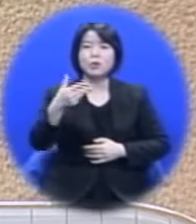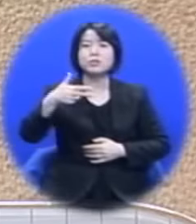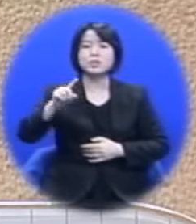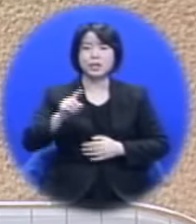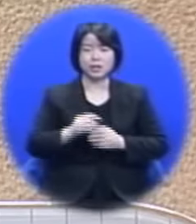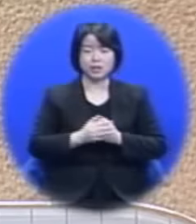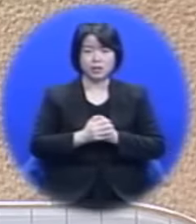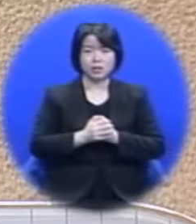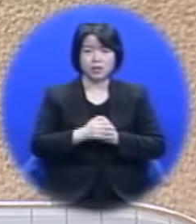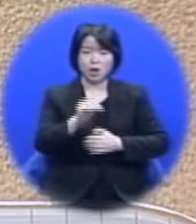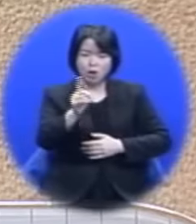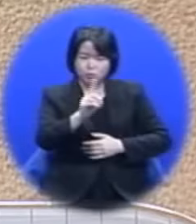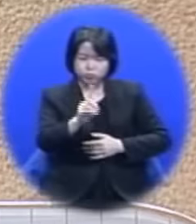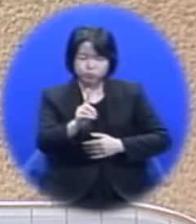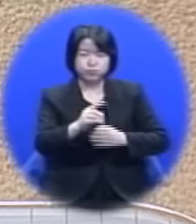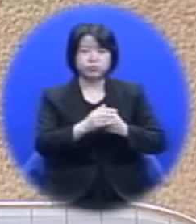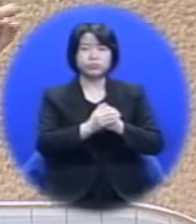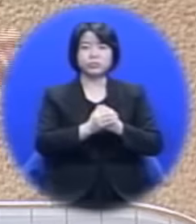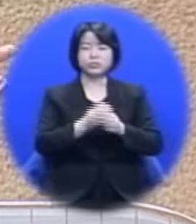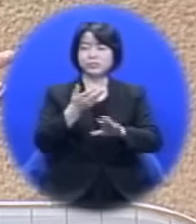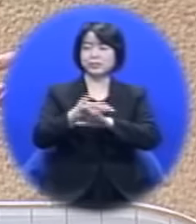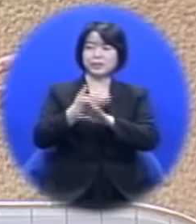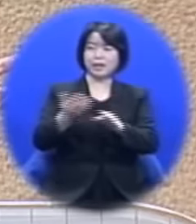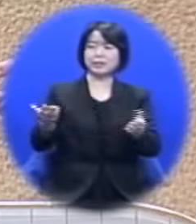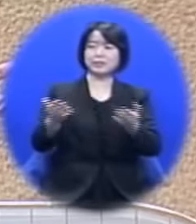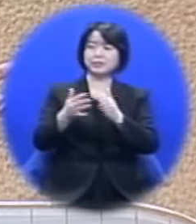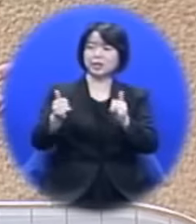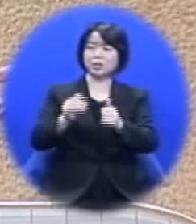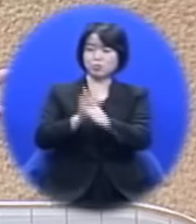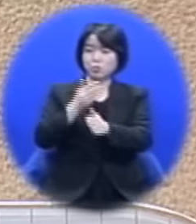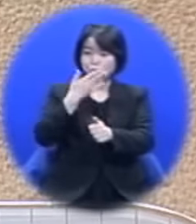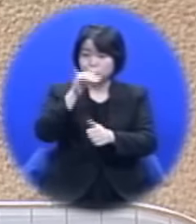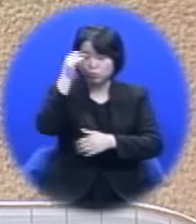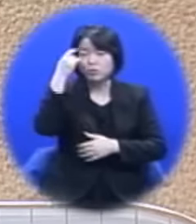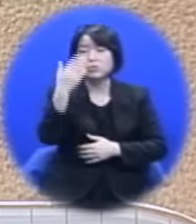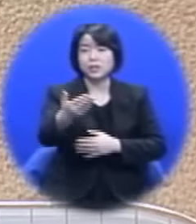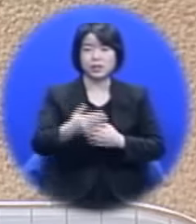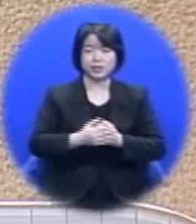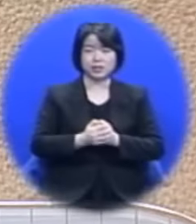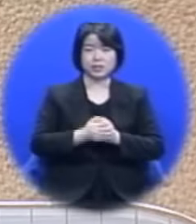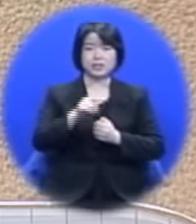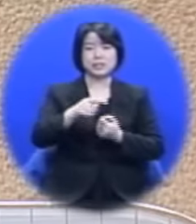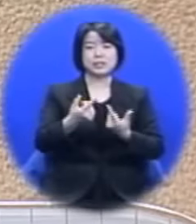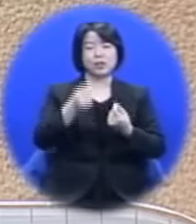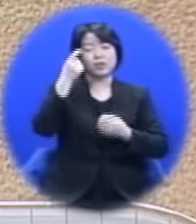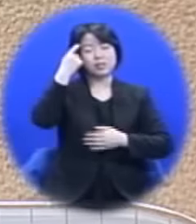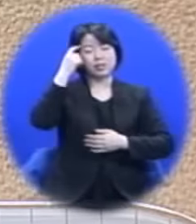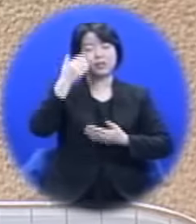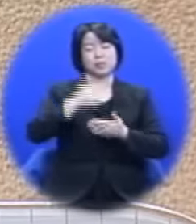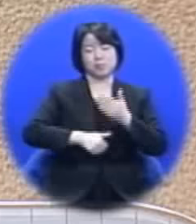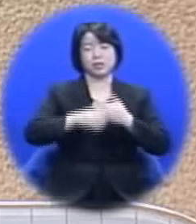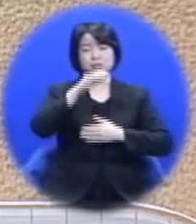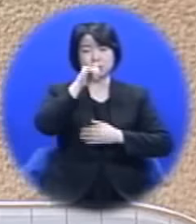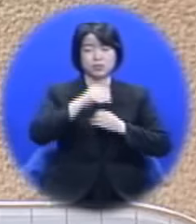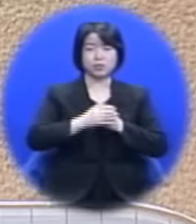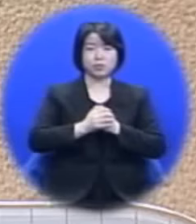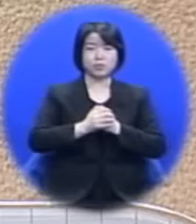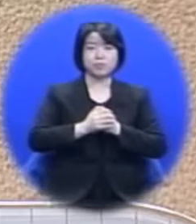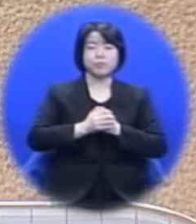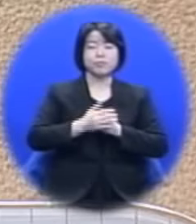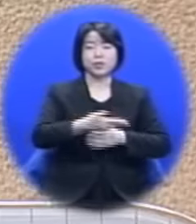석자인데 무슨 다른 사람을 도와요 여러분 왜